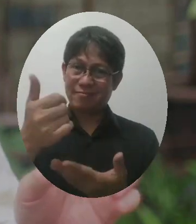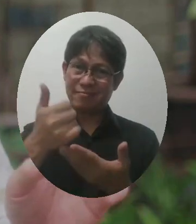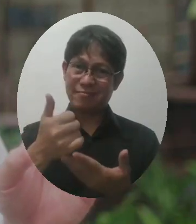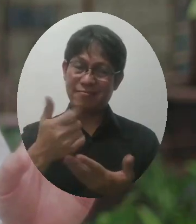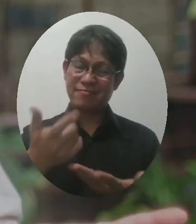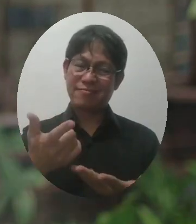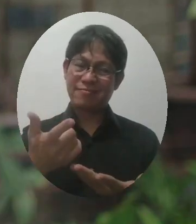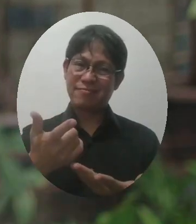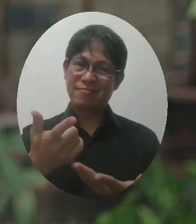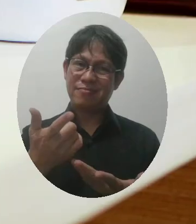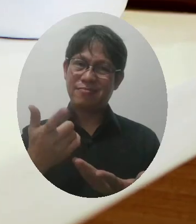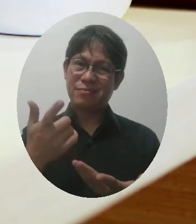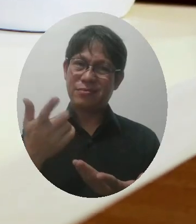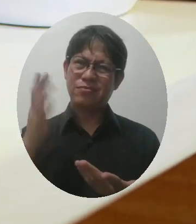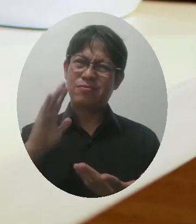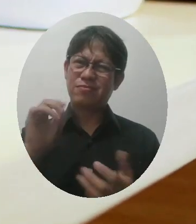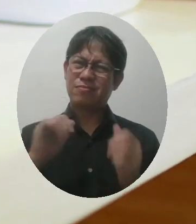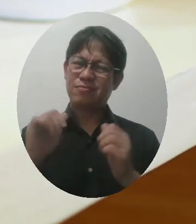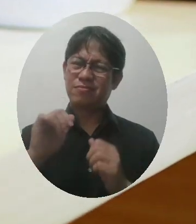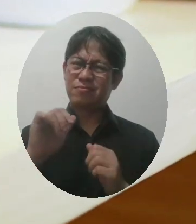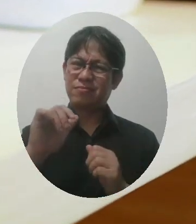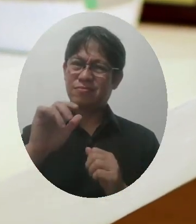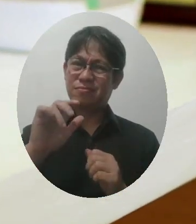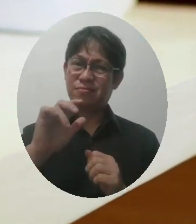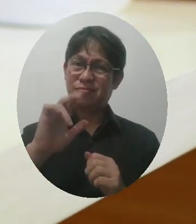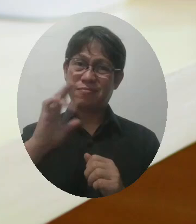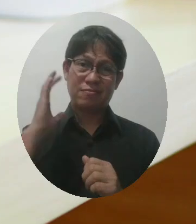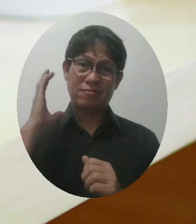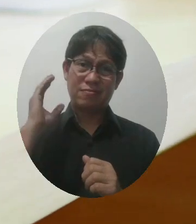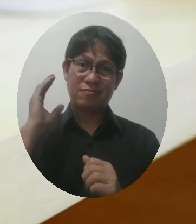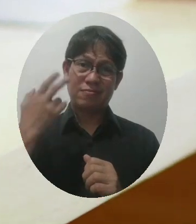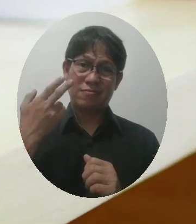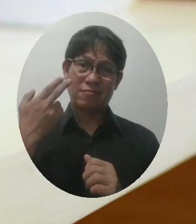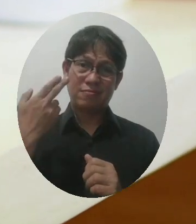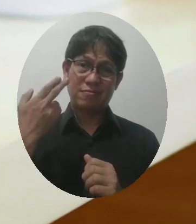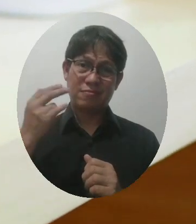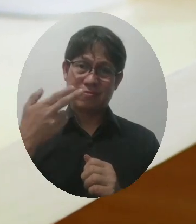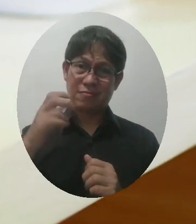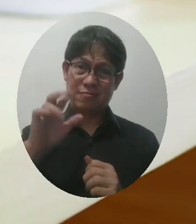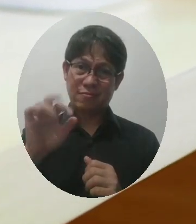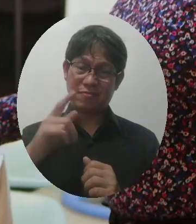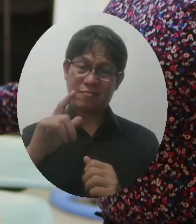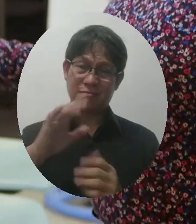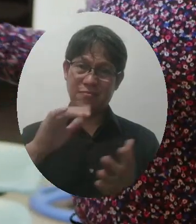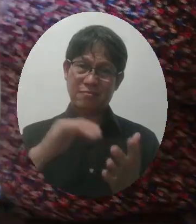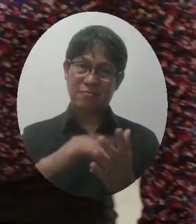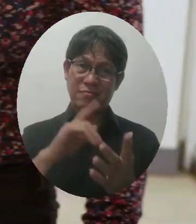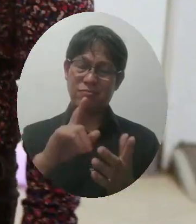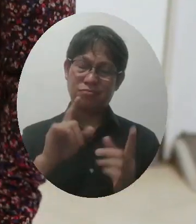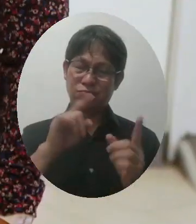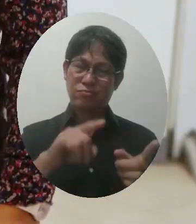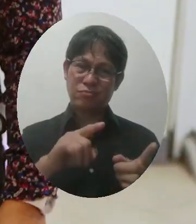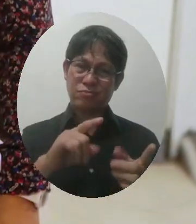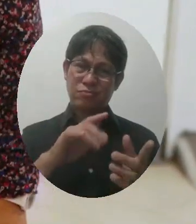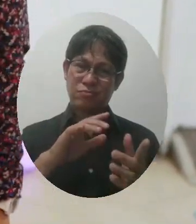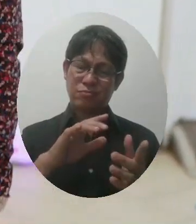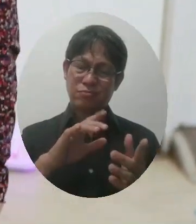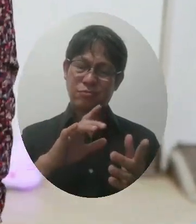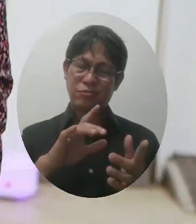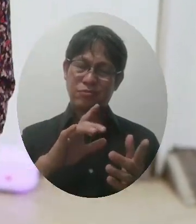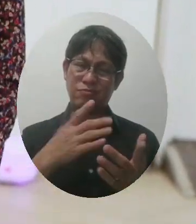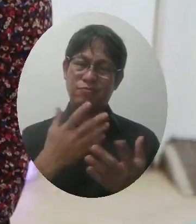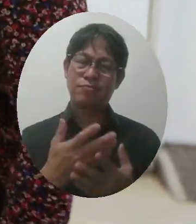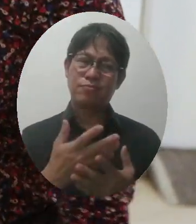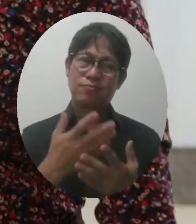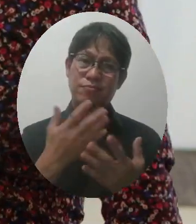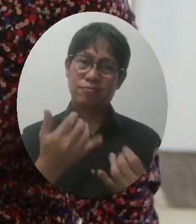nakaraang buwan ang pamilya. Huwag kang mahiya. Ang kaya na magsalita. Nakakapagsalita ako. Sabi ko, ganyan, wala po siyang nabibig. Baby